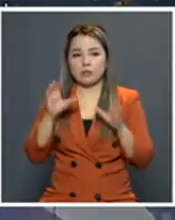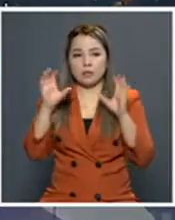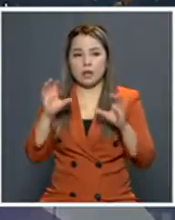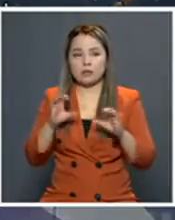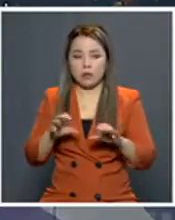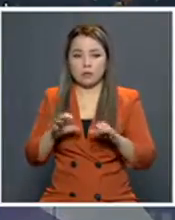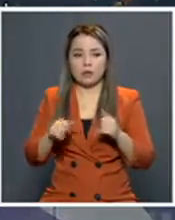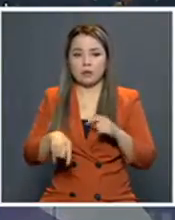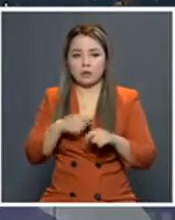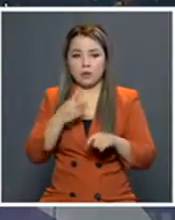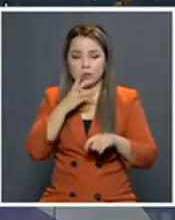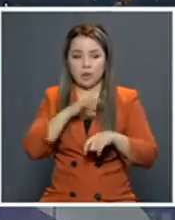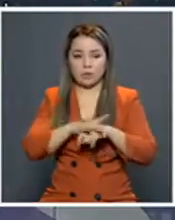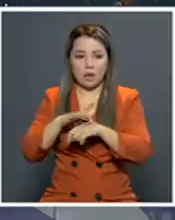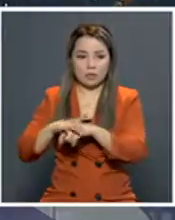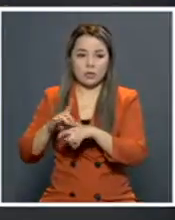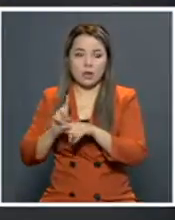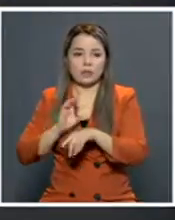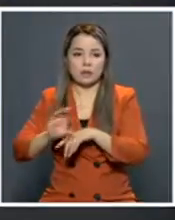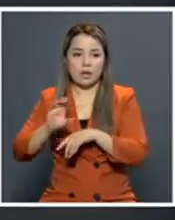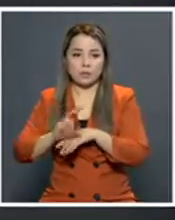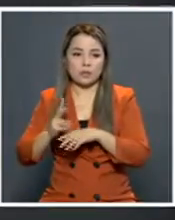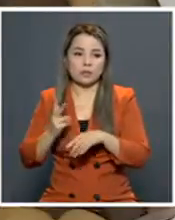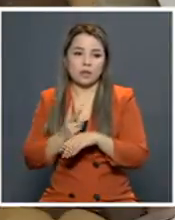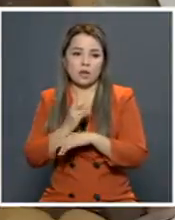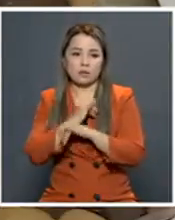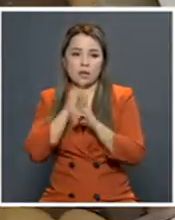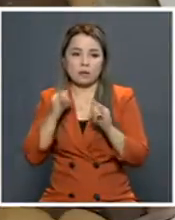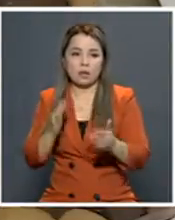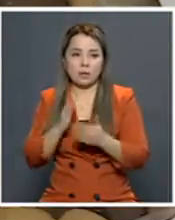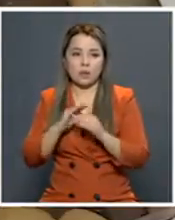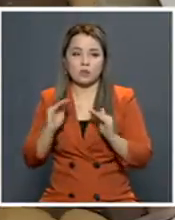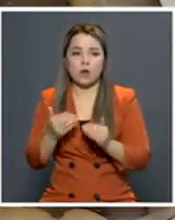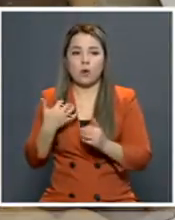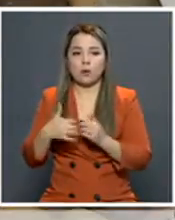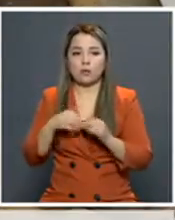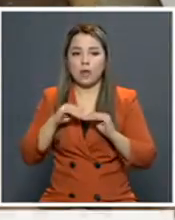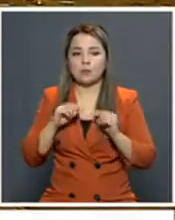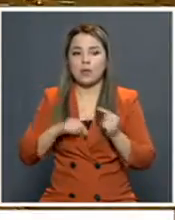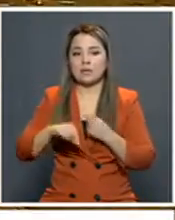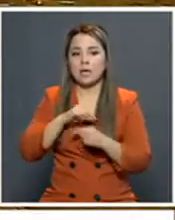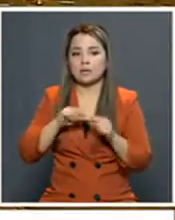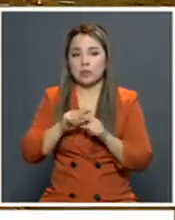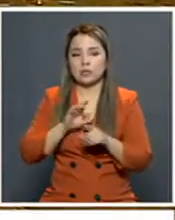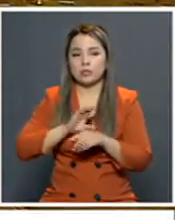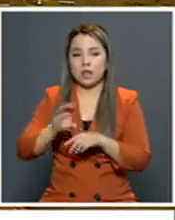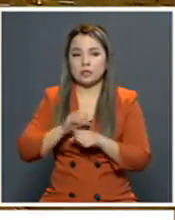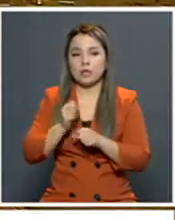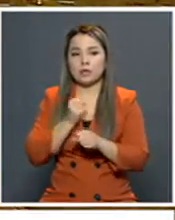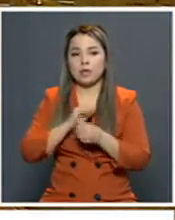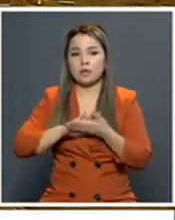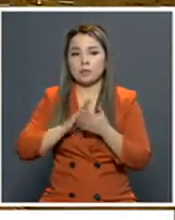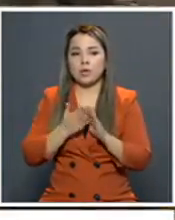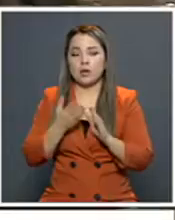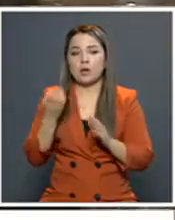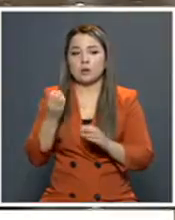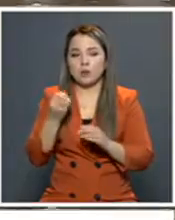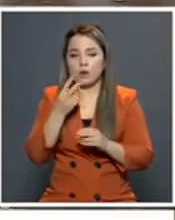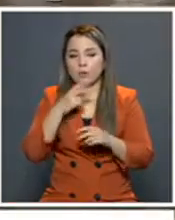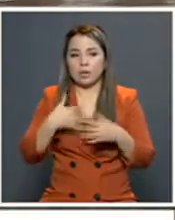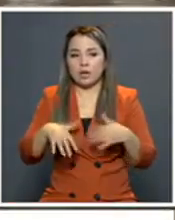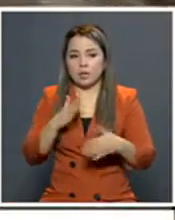заңсыз тауар импорттап жатқандардың саны екі есе өскен. Шағын және орта бизнестің экспорт пен өндірістегі үлесі әлі де